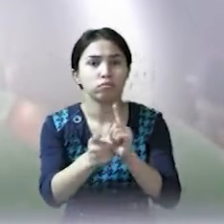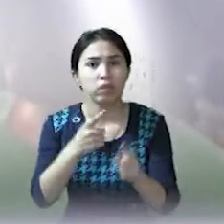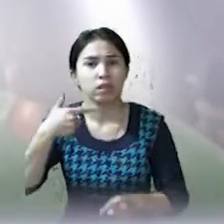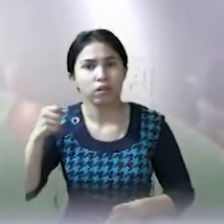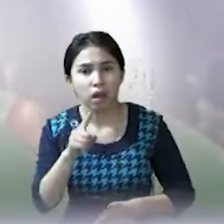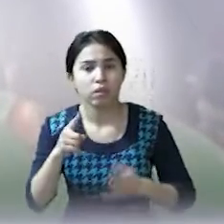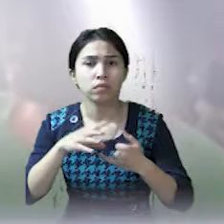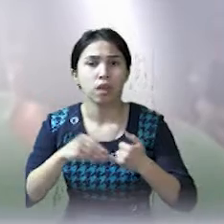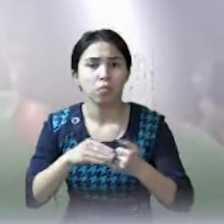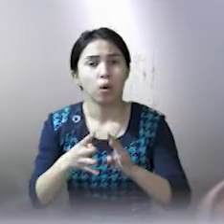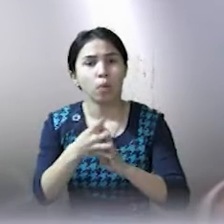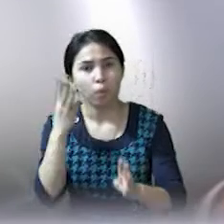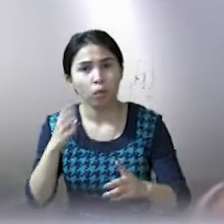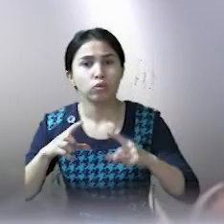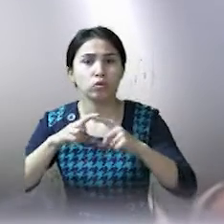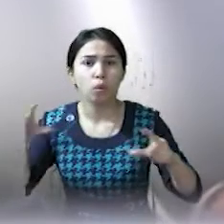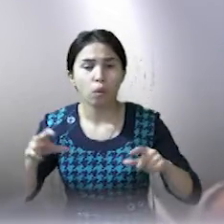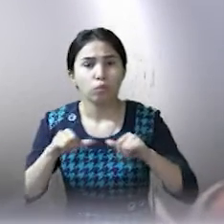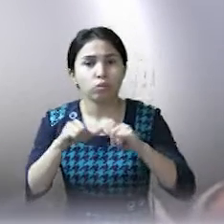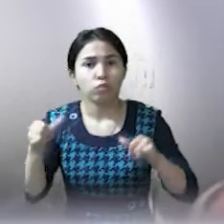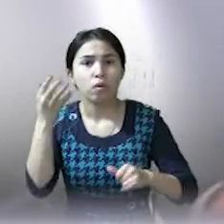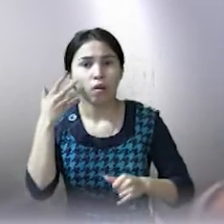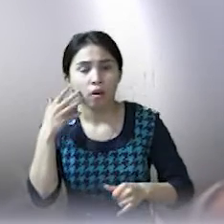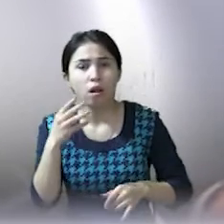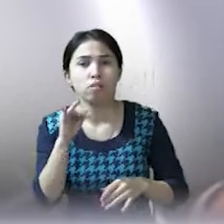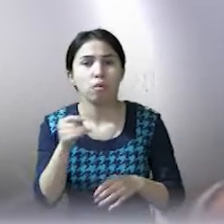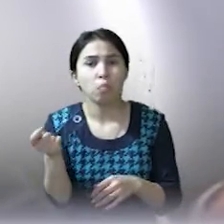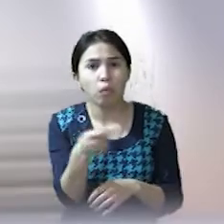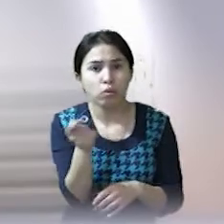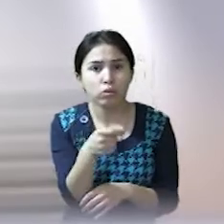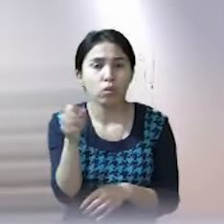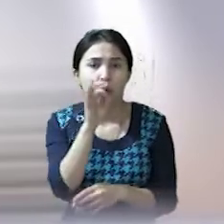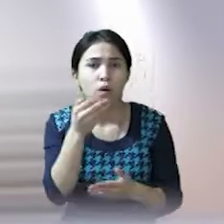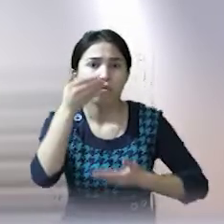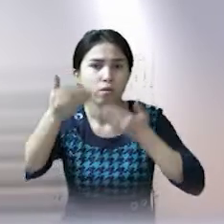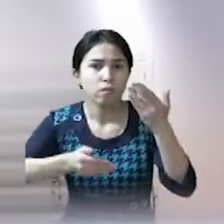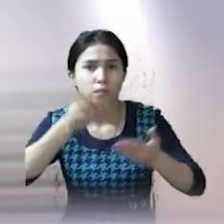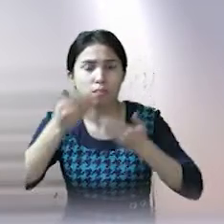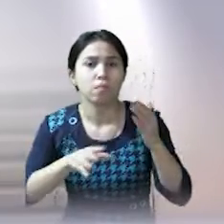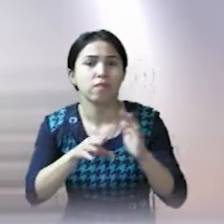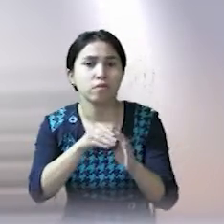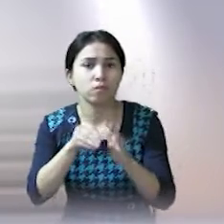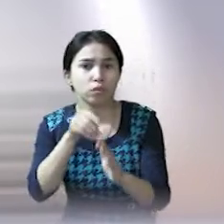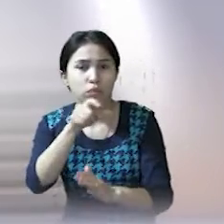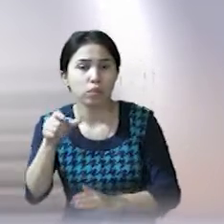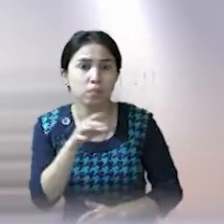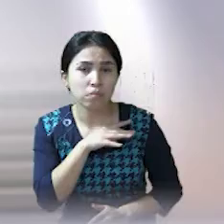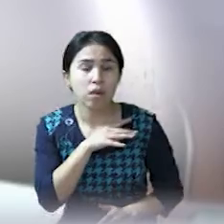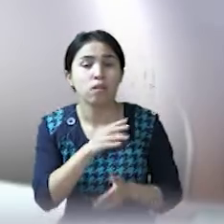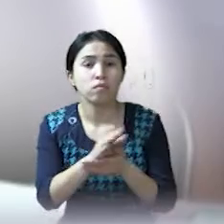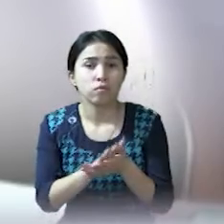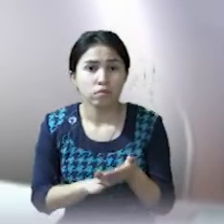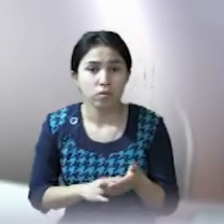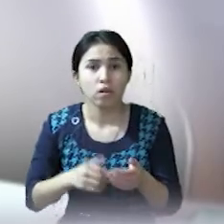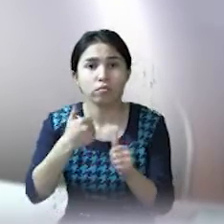газ, ауылдық округтегі мектеп тапшылығы, әлеуметтік жәрдемақы жайлы мәселелерді көтерді. Кездесу барысында Бұқара базыналары бойынша депутаттар